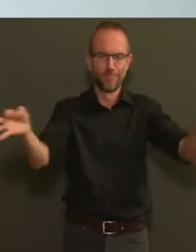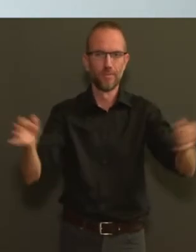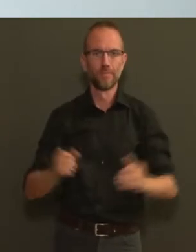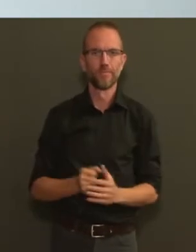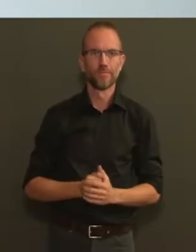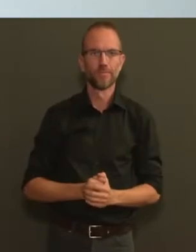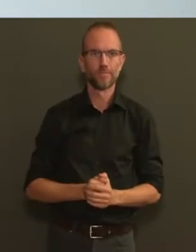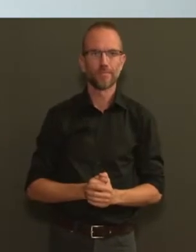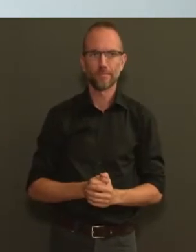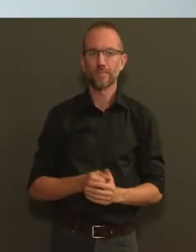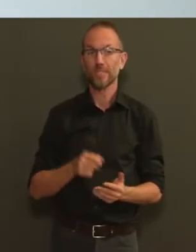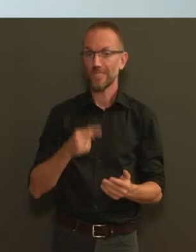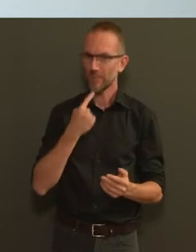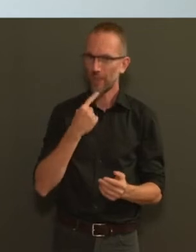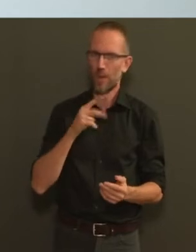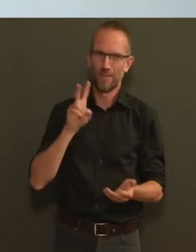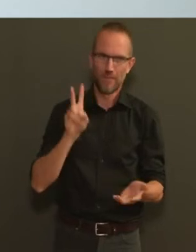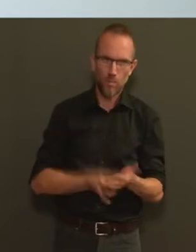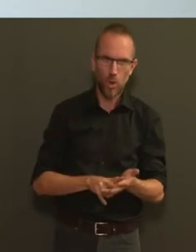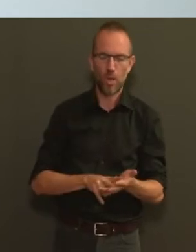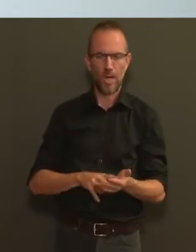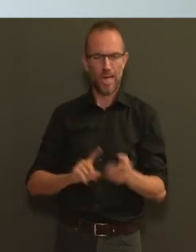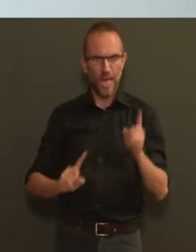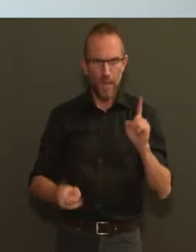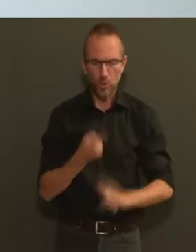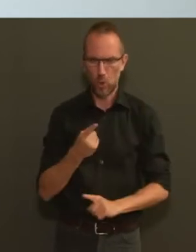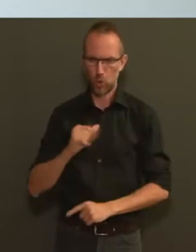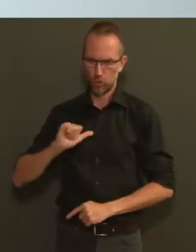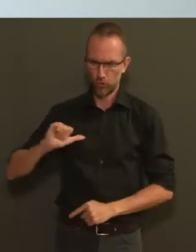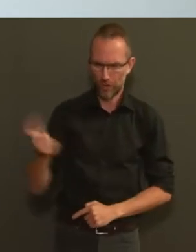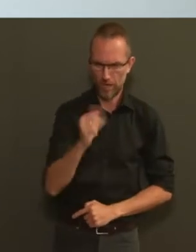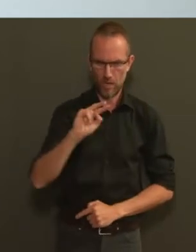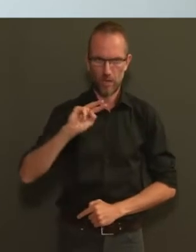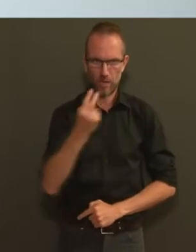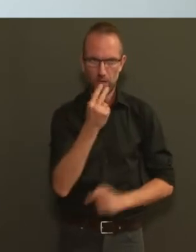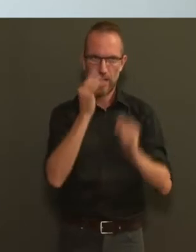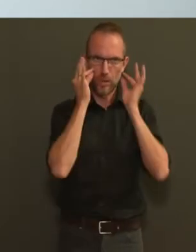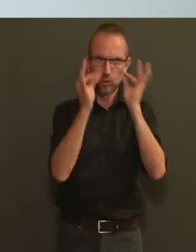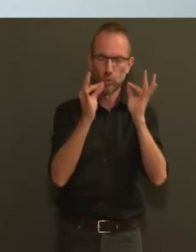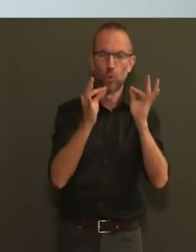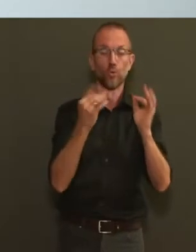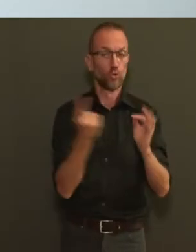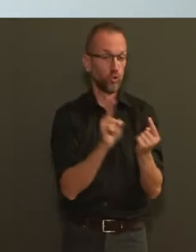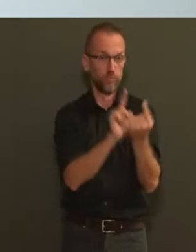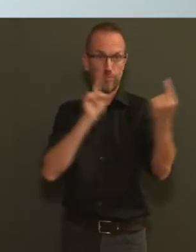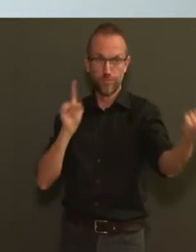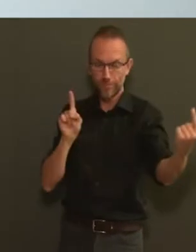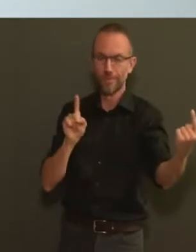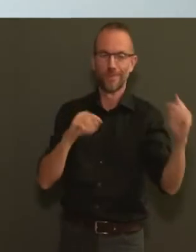particulièrement important justement de faire attention à tout moment, de manière à éviter d'être contaminant sans le savoir.